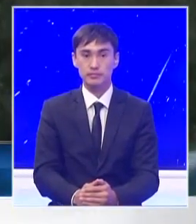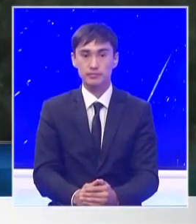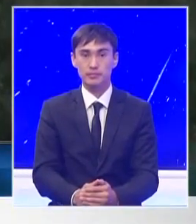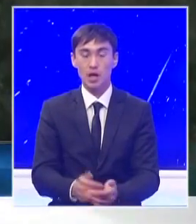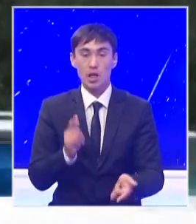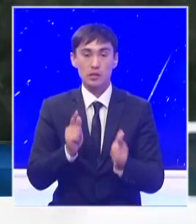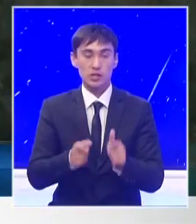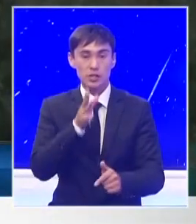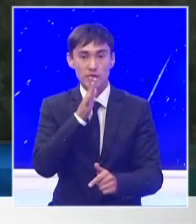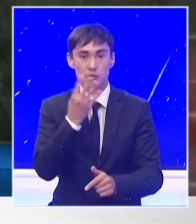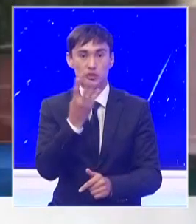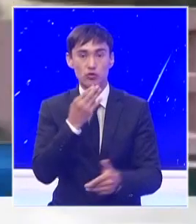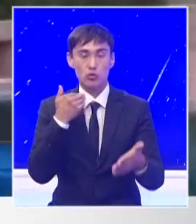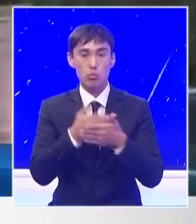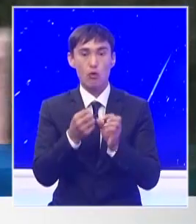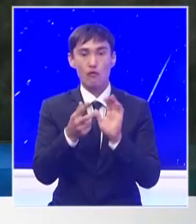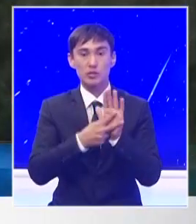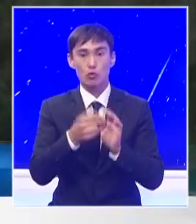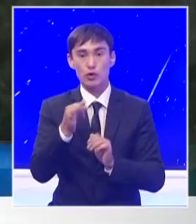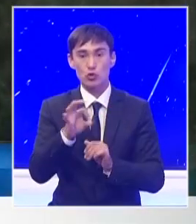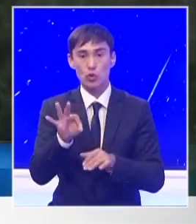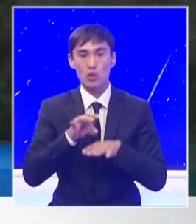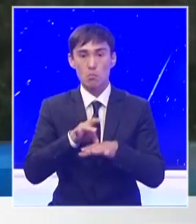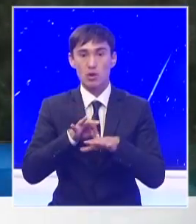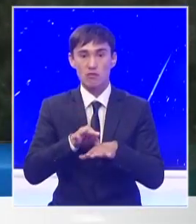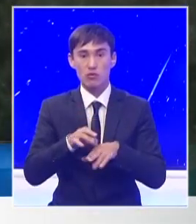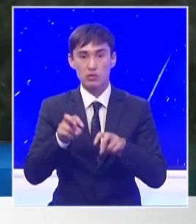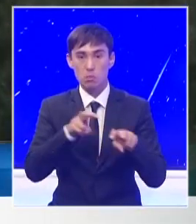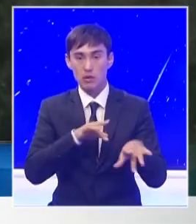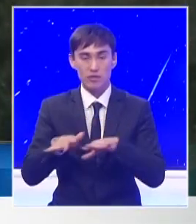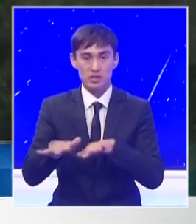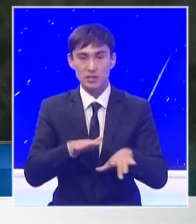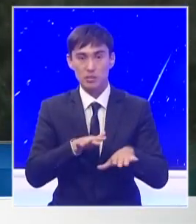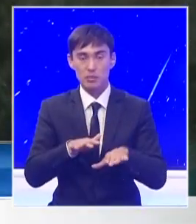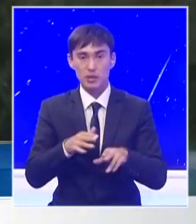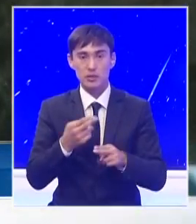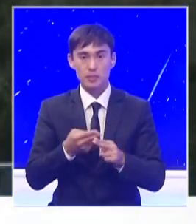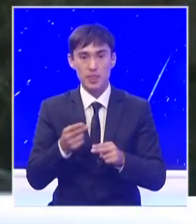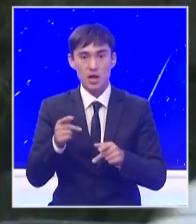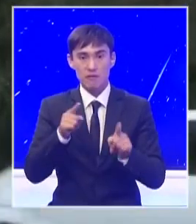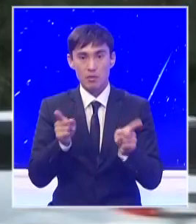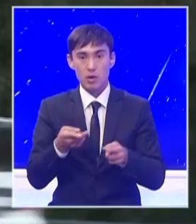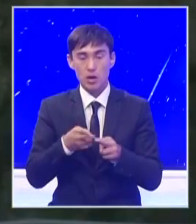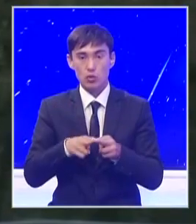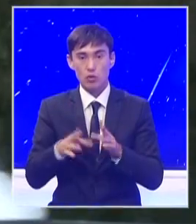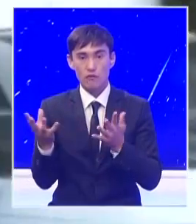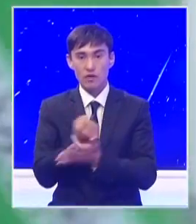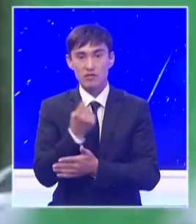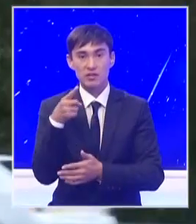В настоящее время с 4 по 8 июля проходит оперативно-профилактическое мероприятие, в рамках которого